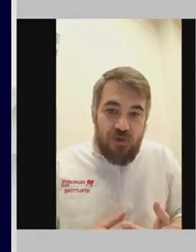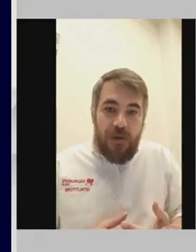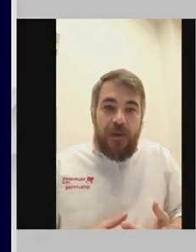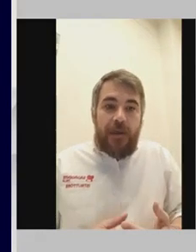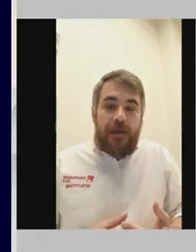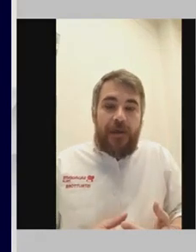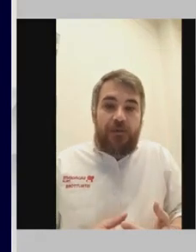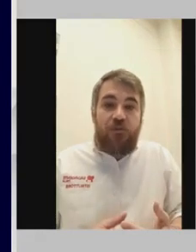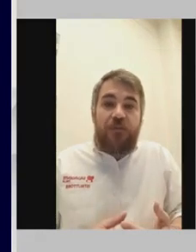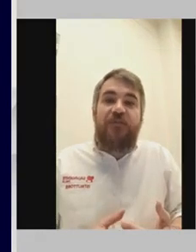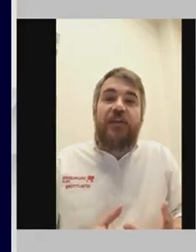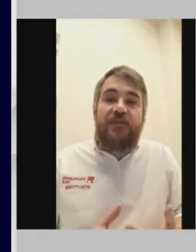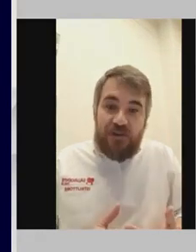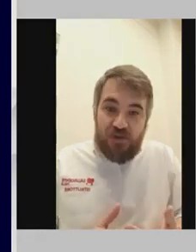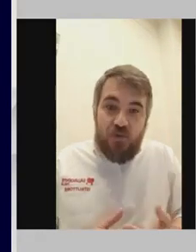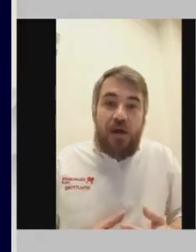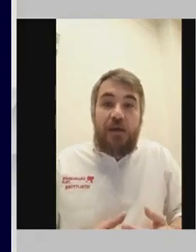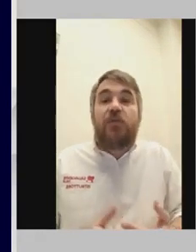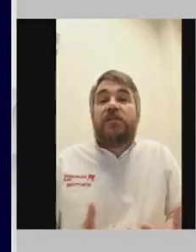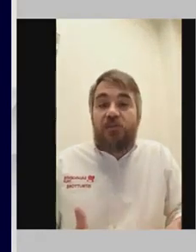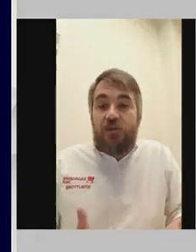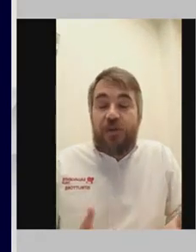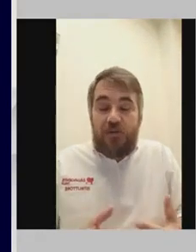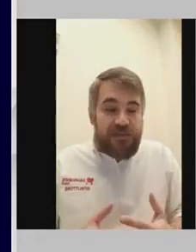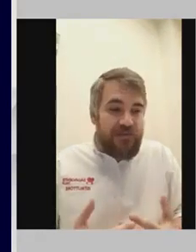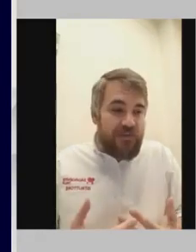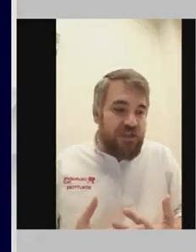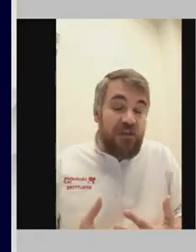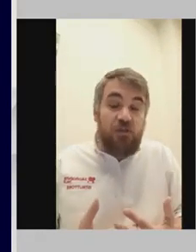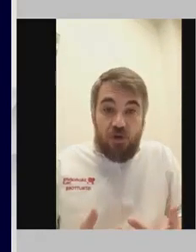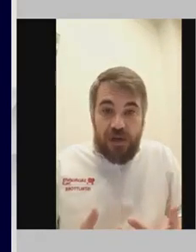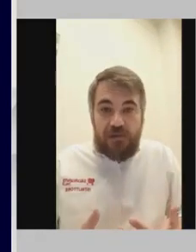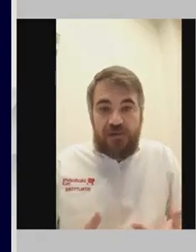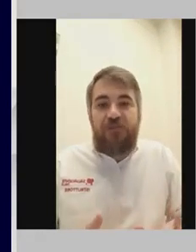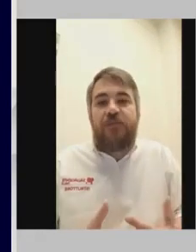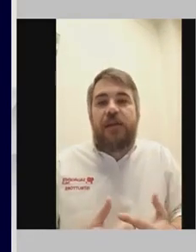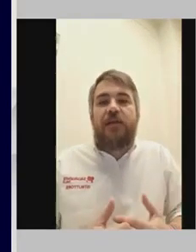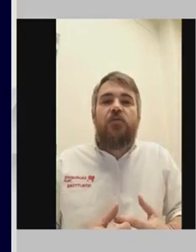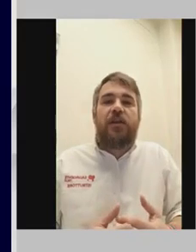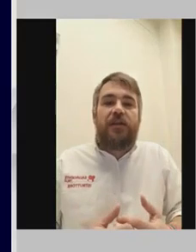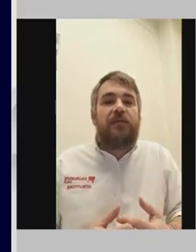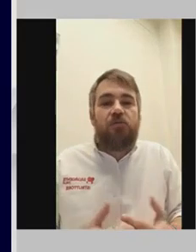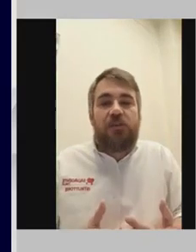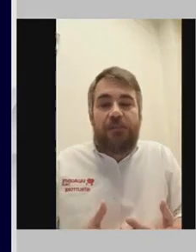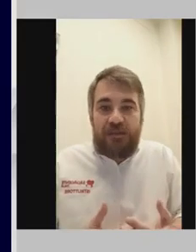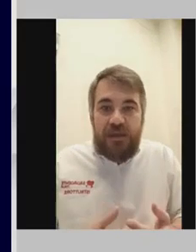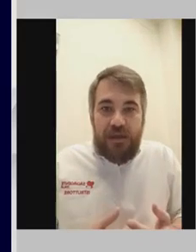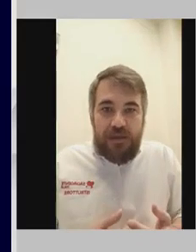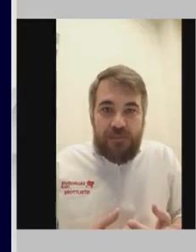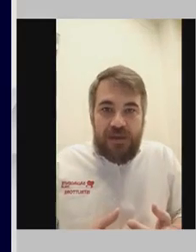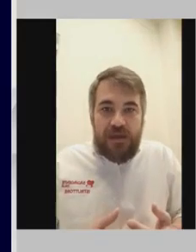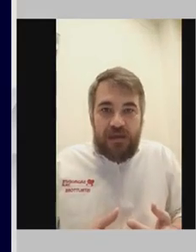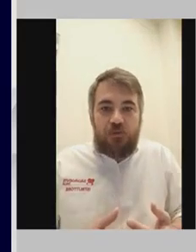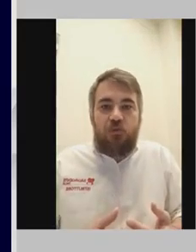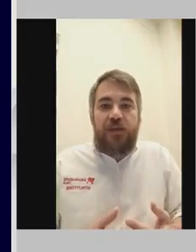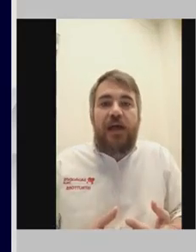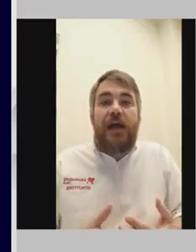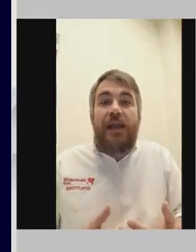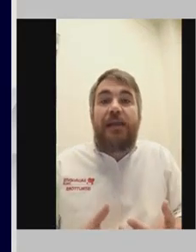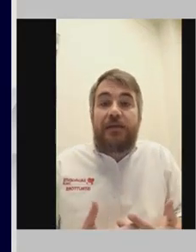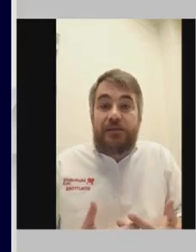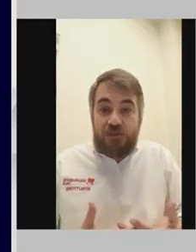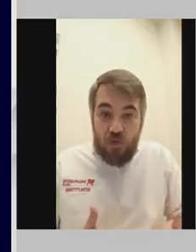vivo, dove i miei figli vanno a scuola? Questo è il motivo per il quale Salvagente dona defibrillatori totalmente in maniera